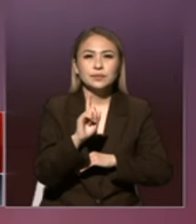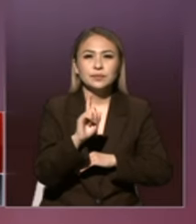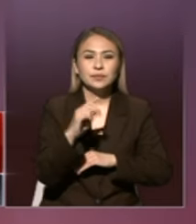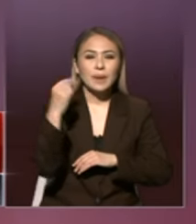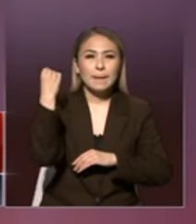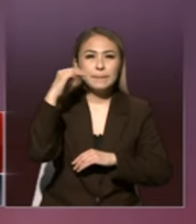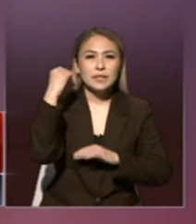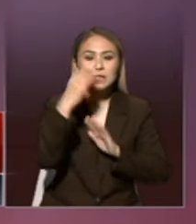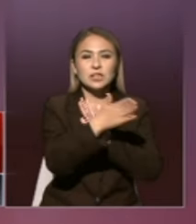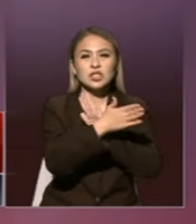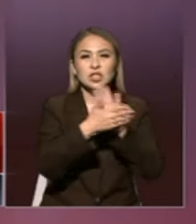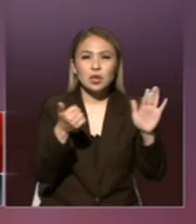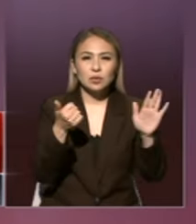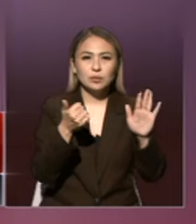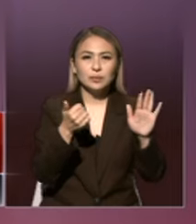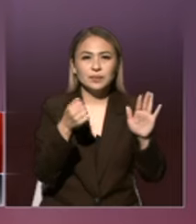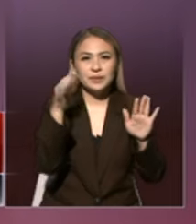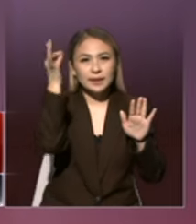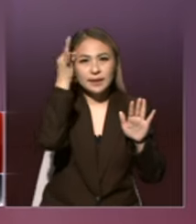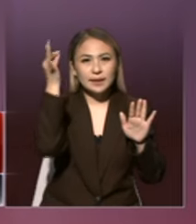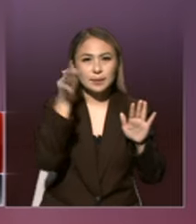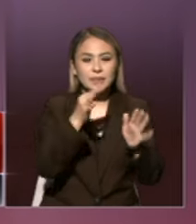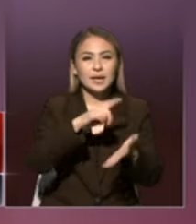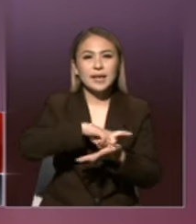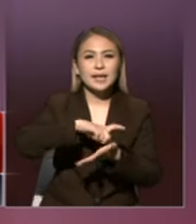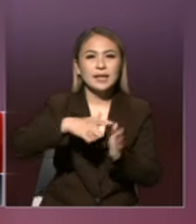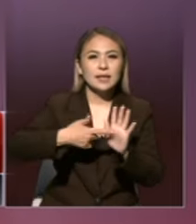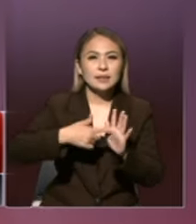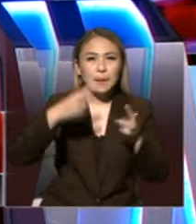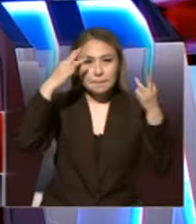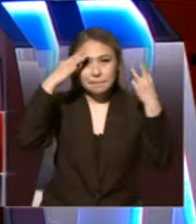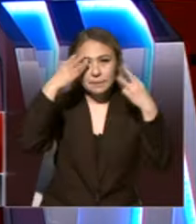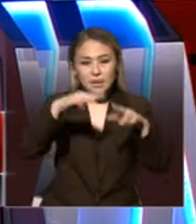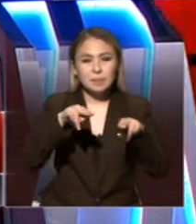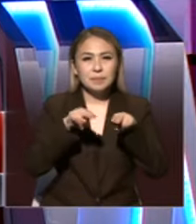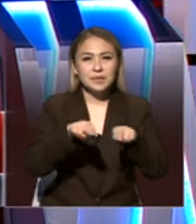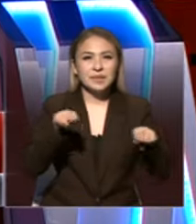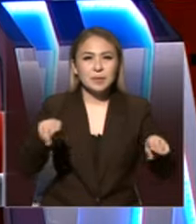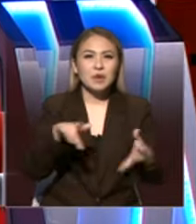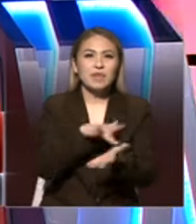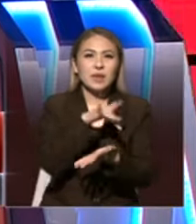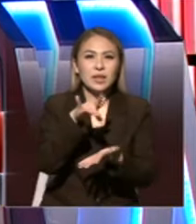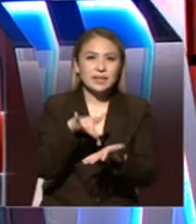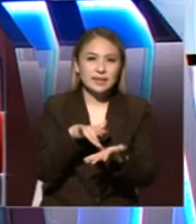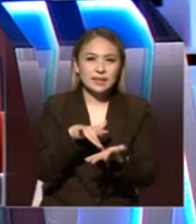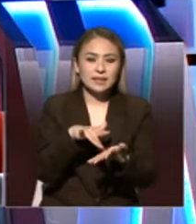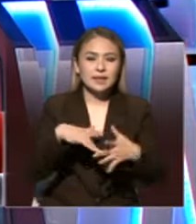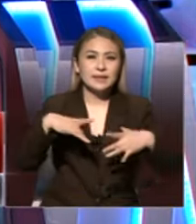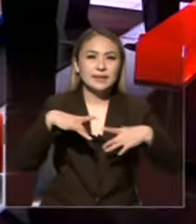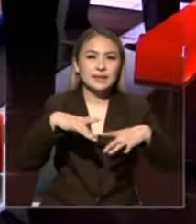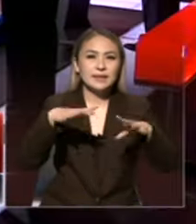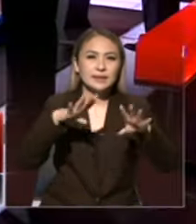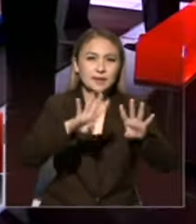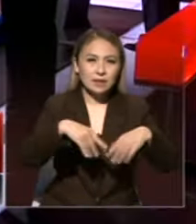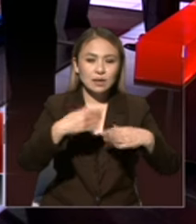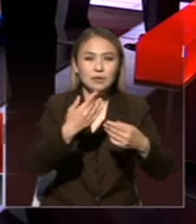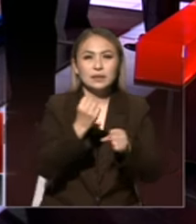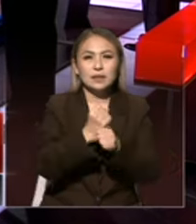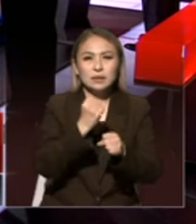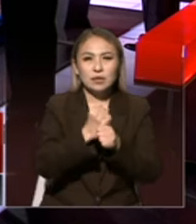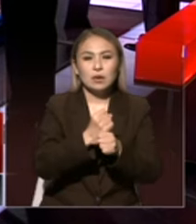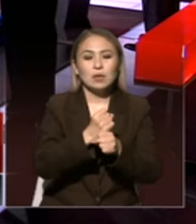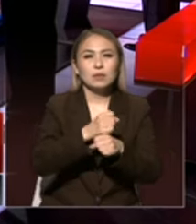президенттің шақыруымен немістің класс бренді келді. Петропавл қаласында тракторын шығарады, комбайнын шығарады,